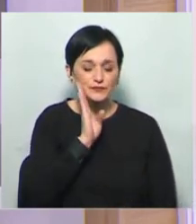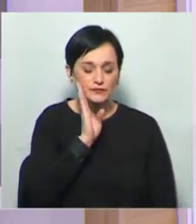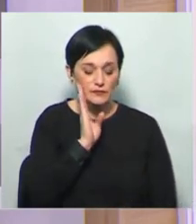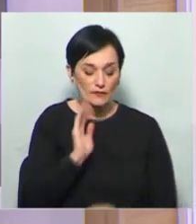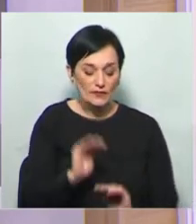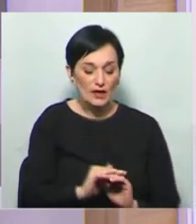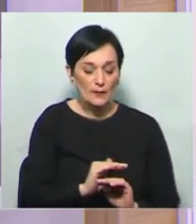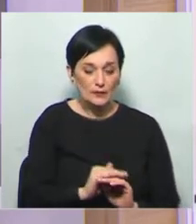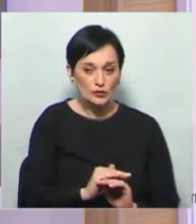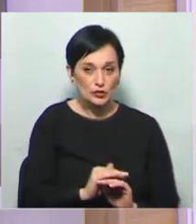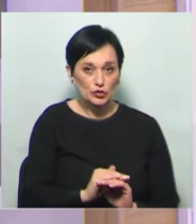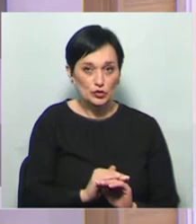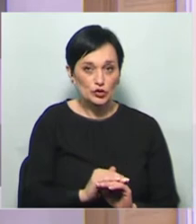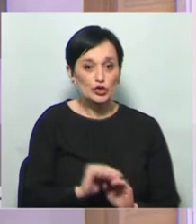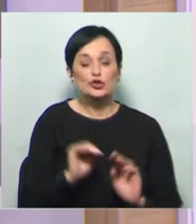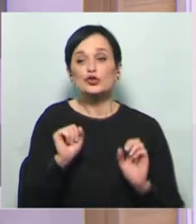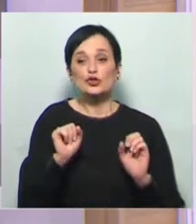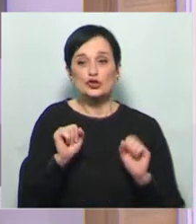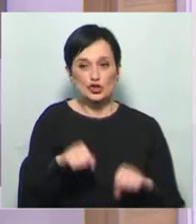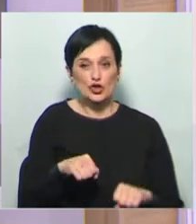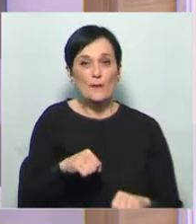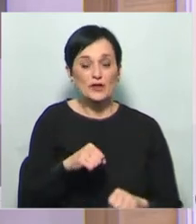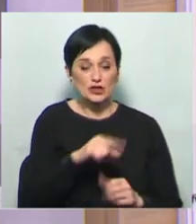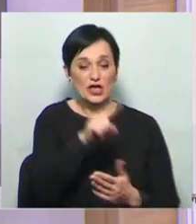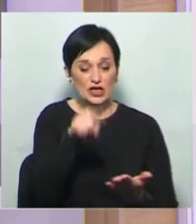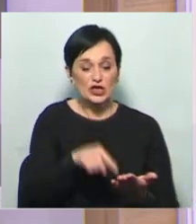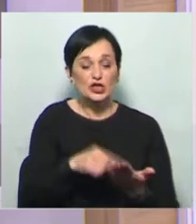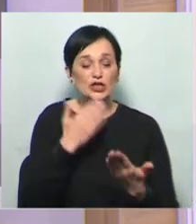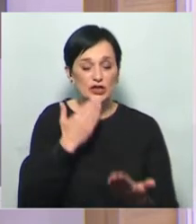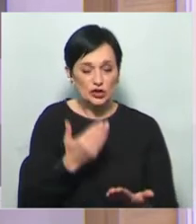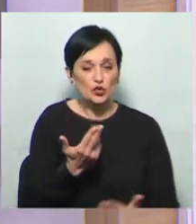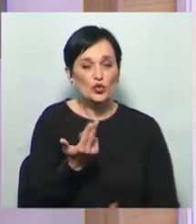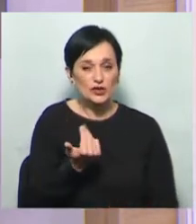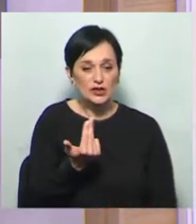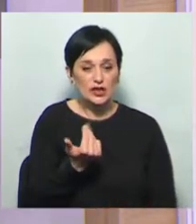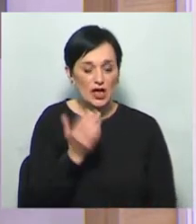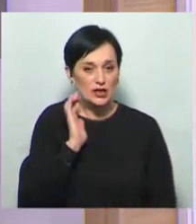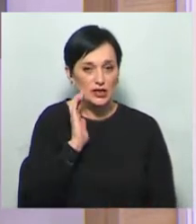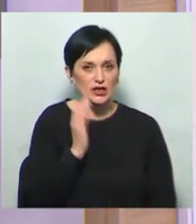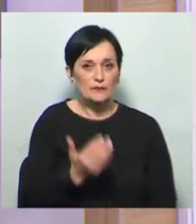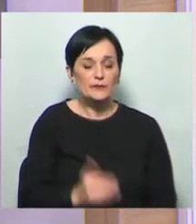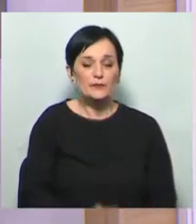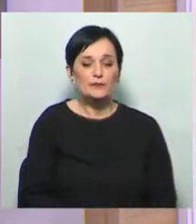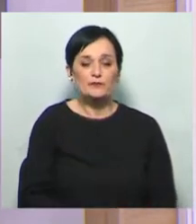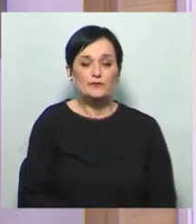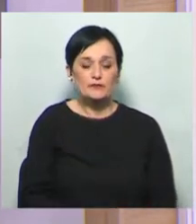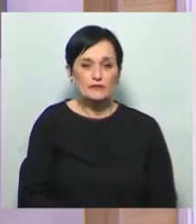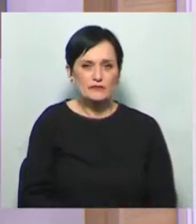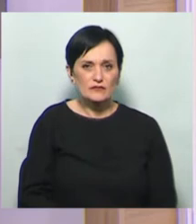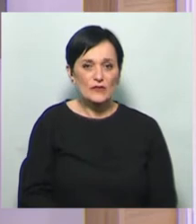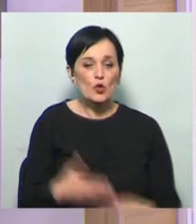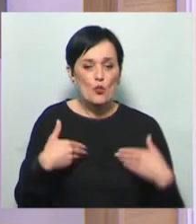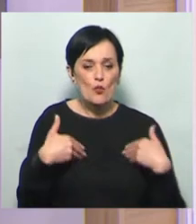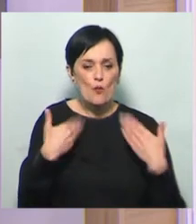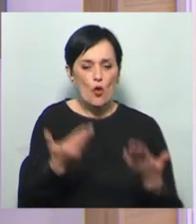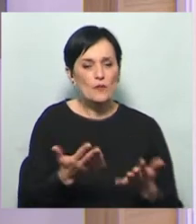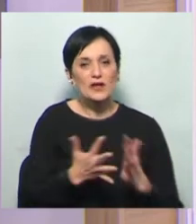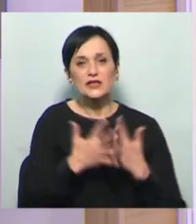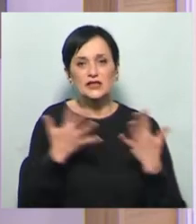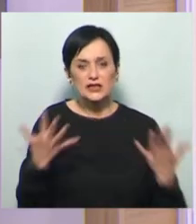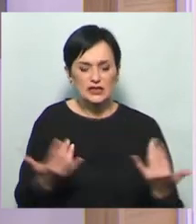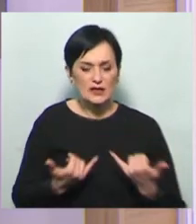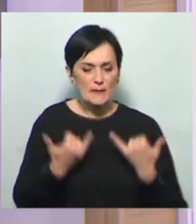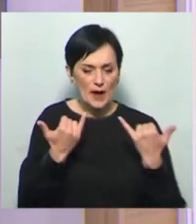დილამშვიდობისა. ბძანეთ? შემიძლია ეს კითხვა? დიახ, ბძანეთ თქვენი შეკითხვა. დიახ, მოგესალმებით დიდი